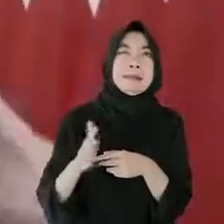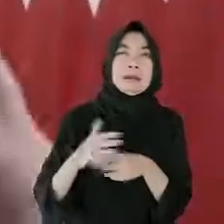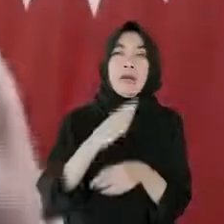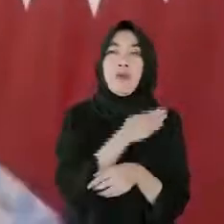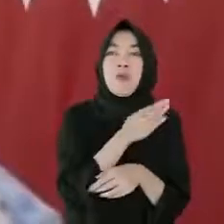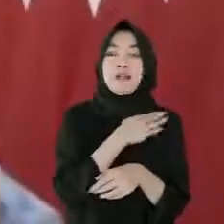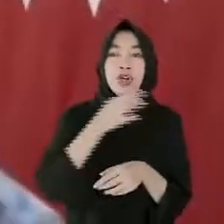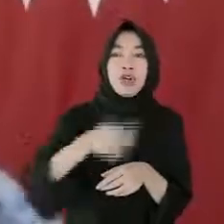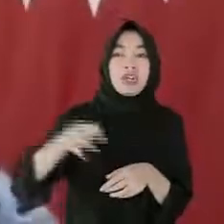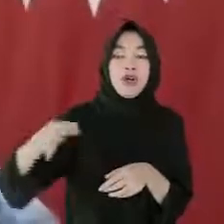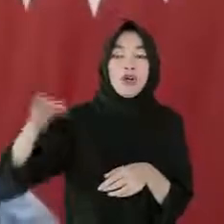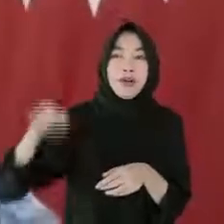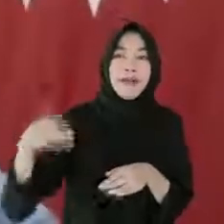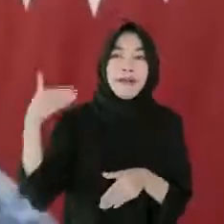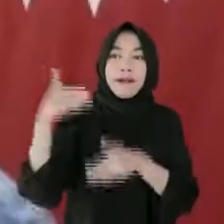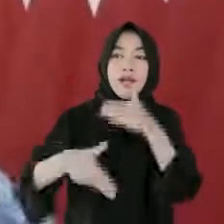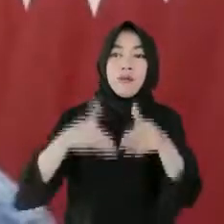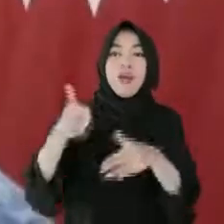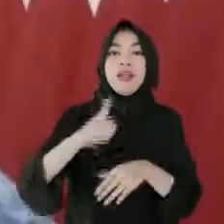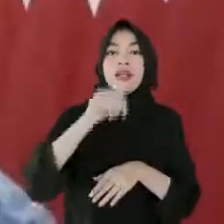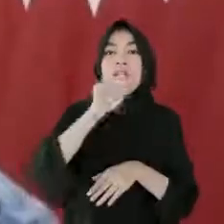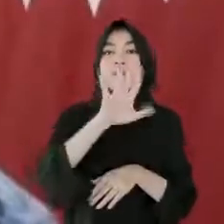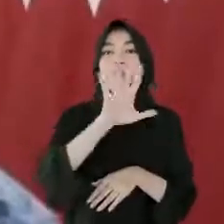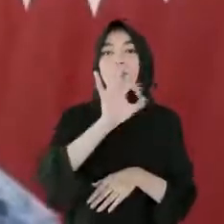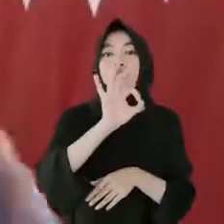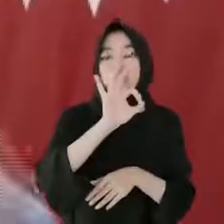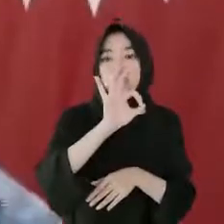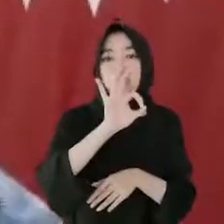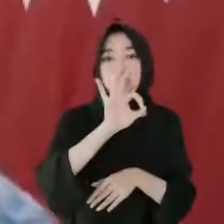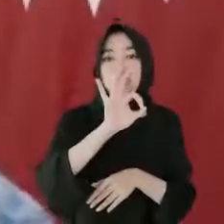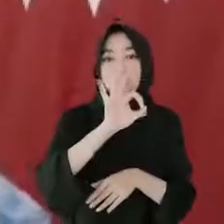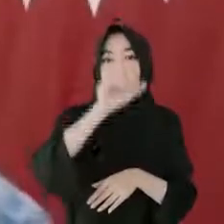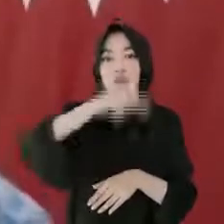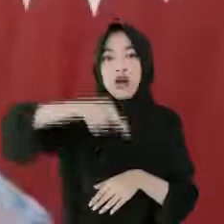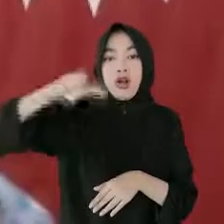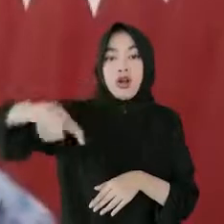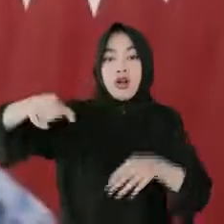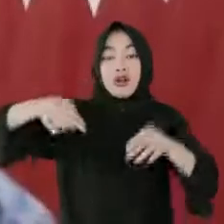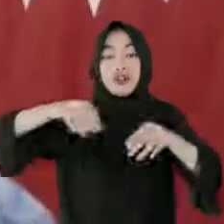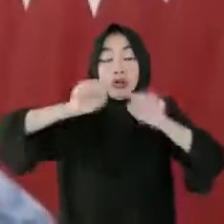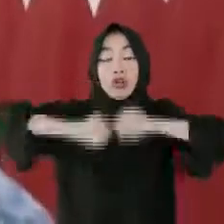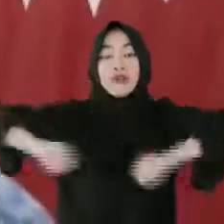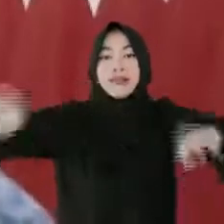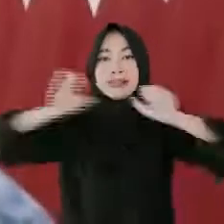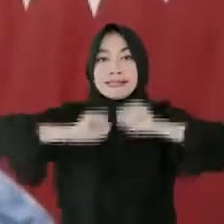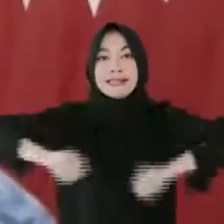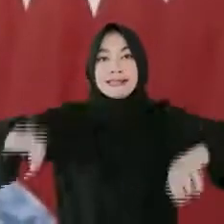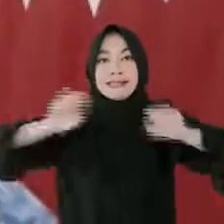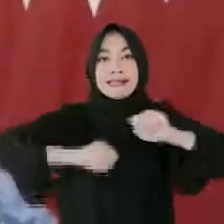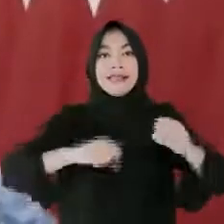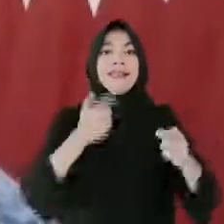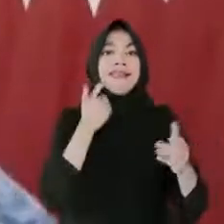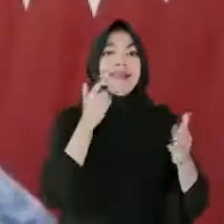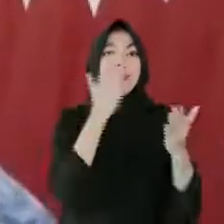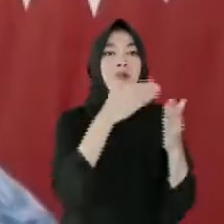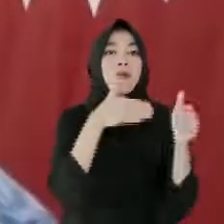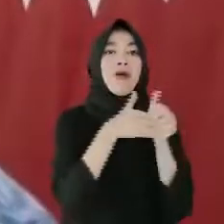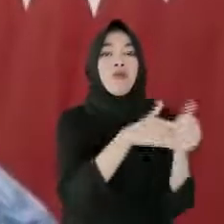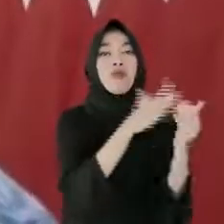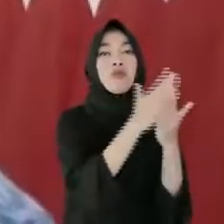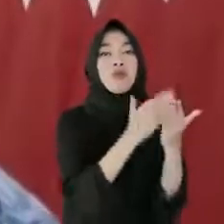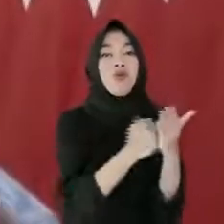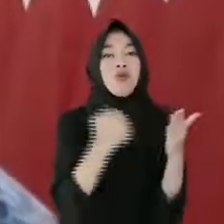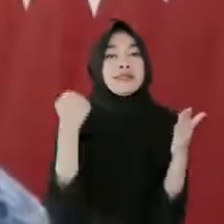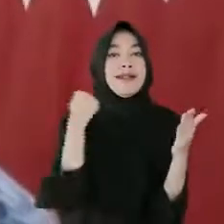yang memang sekarang melakukan upaya mengedukasi masyarakat sekitar venue agar bisa